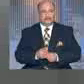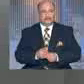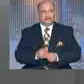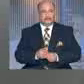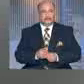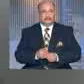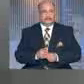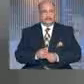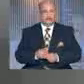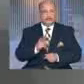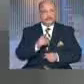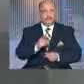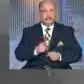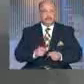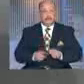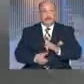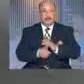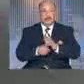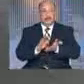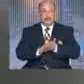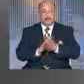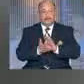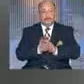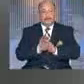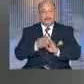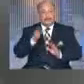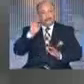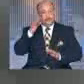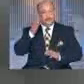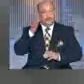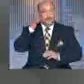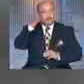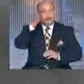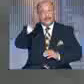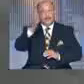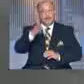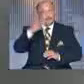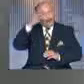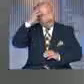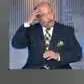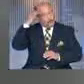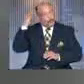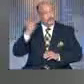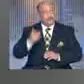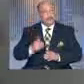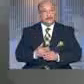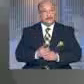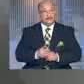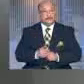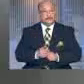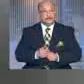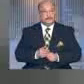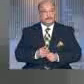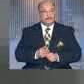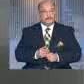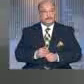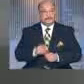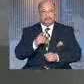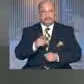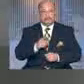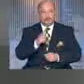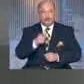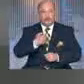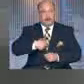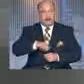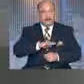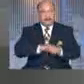تكساس، ميدالية في تايوان، وميدالية في نيويورك. اليوم نحب نقول لكم راهو احنا كنا